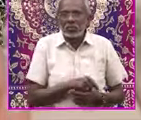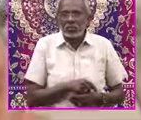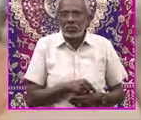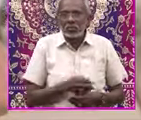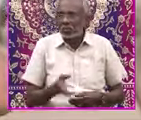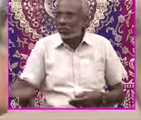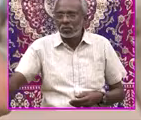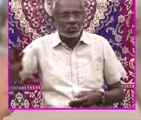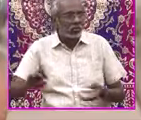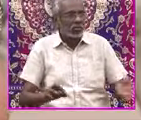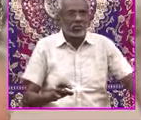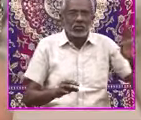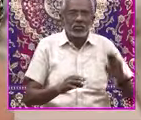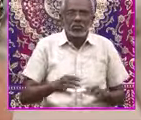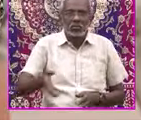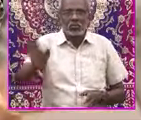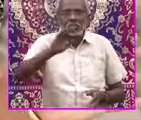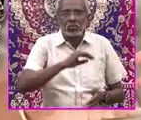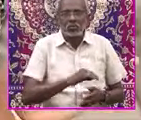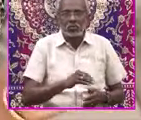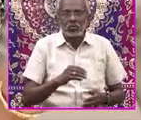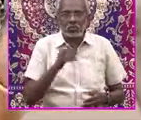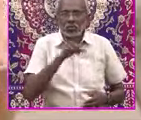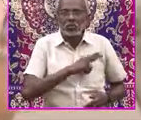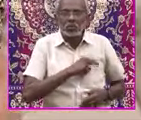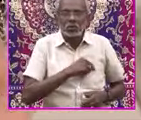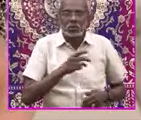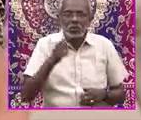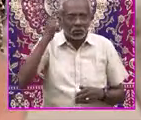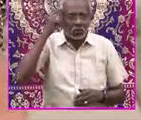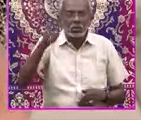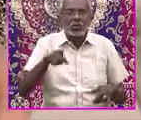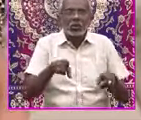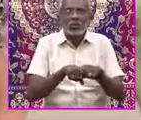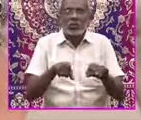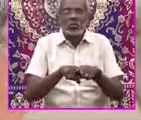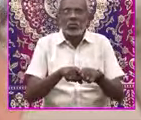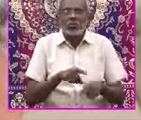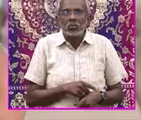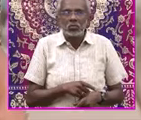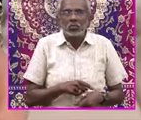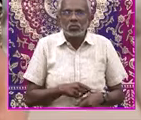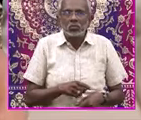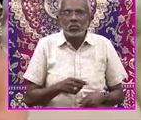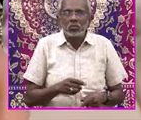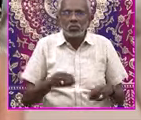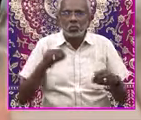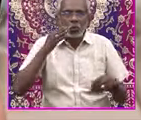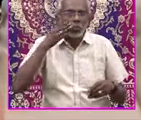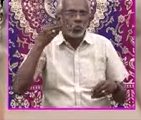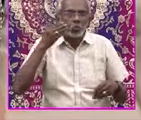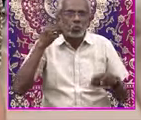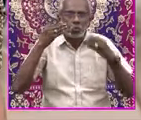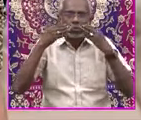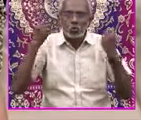மேற்க டே வாடா இந்த பக்கம் வாடா அந்த பக்கம் வாடான்னு எப்படி தலை தெறிக்க ஓடுறீங்களோ அந்த மாதிரி சோழர் படையை பார்த்த உடனே இந்த